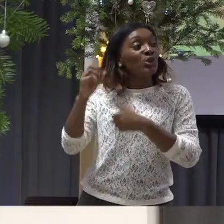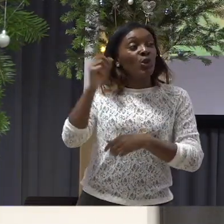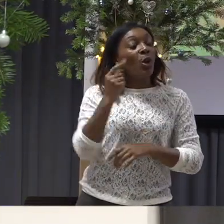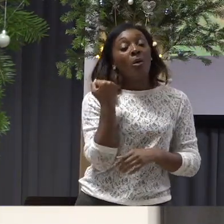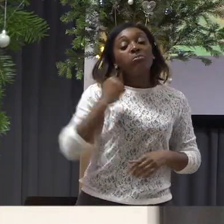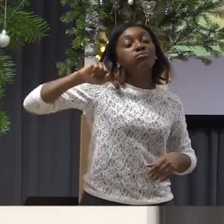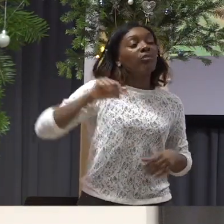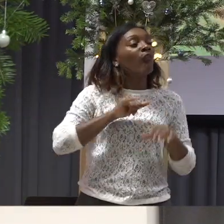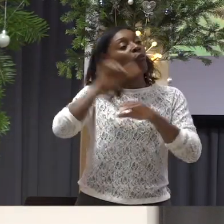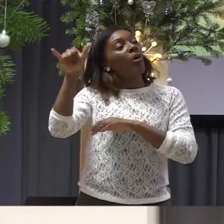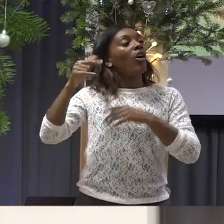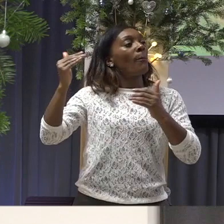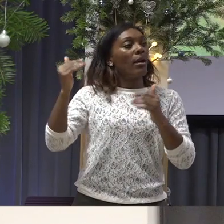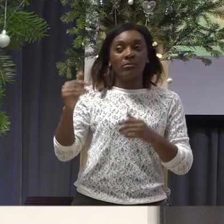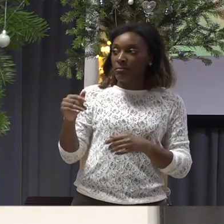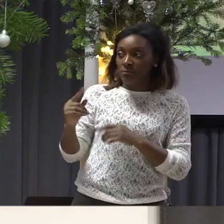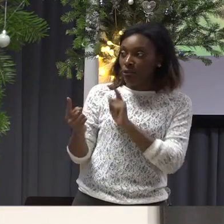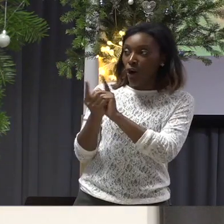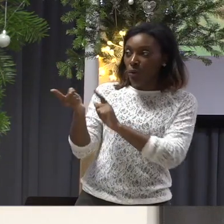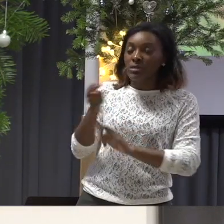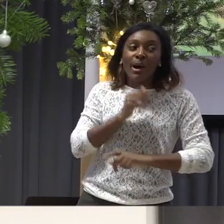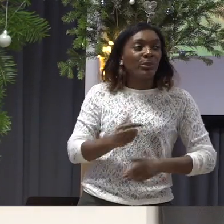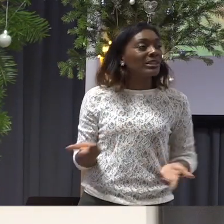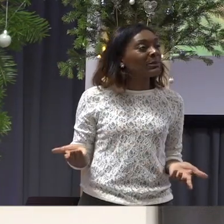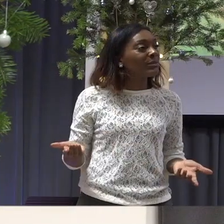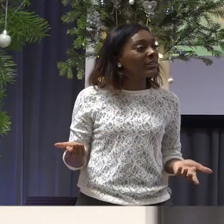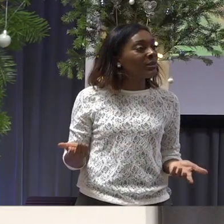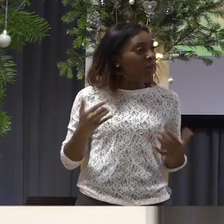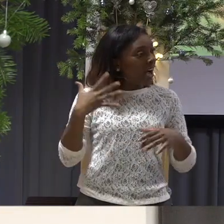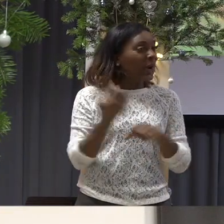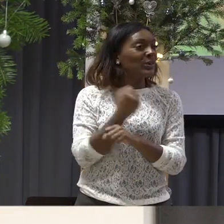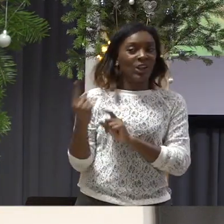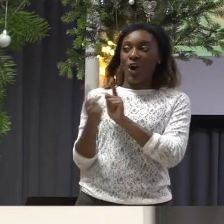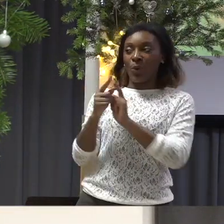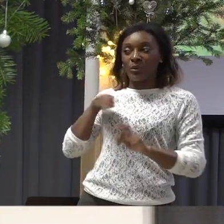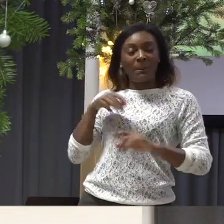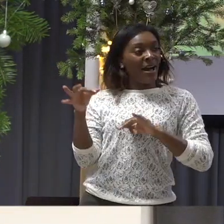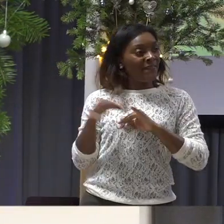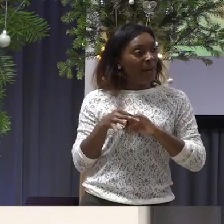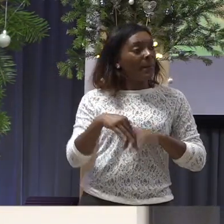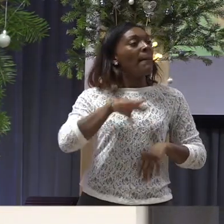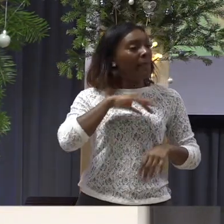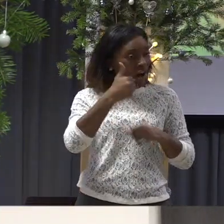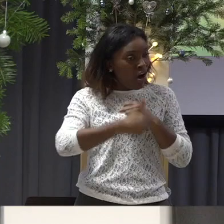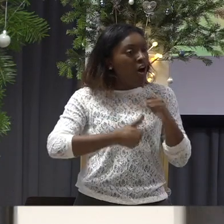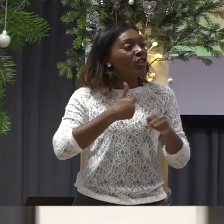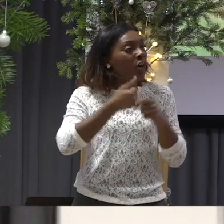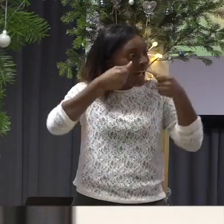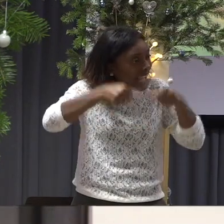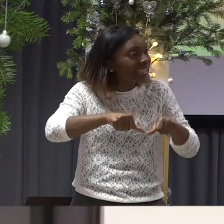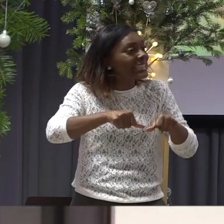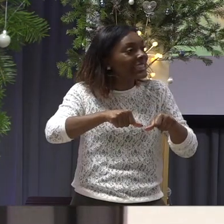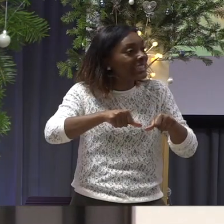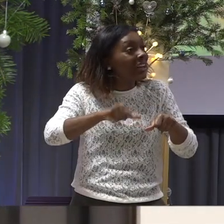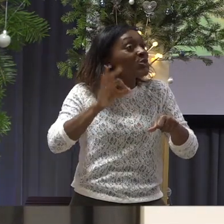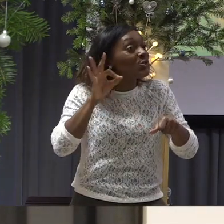Et Dieu a conduit les choses d'une autre manière. C'était une école pour moi, une école pénible, parce qu'en fait, je ne le souhaite à